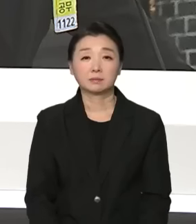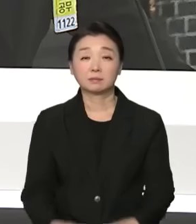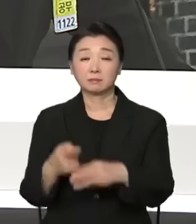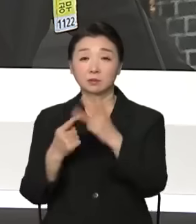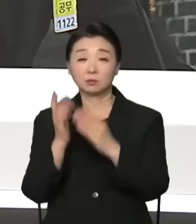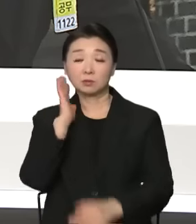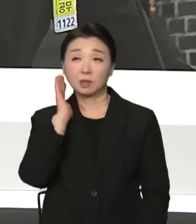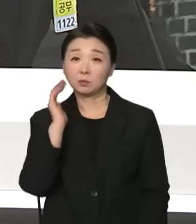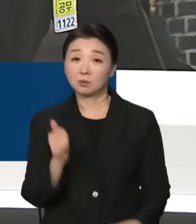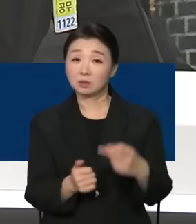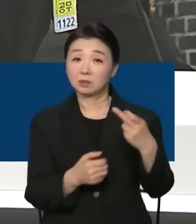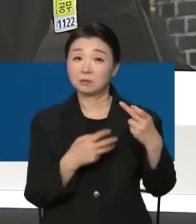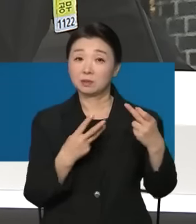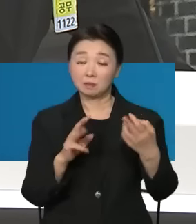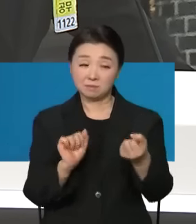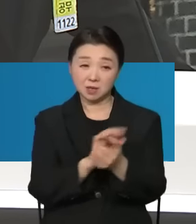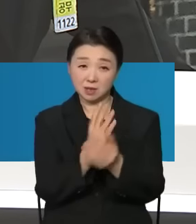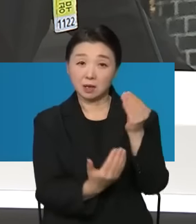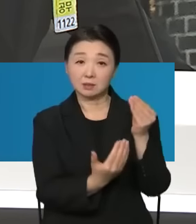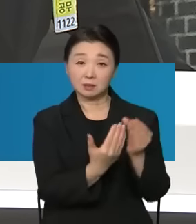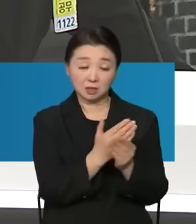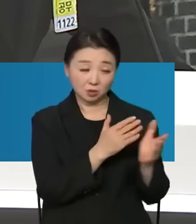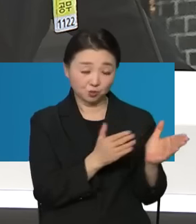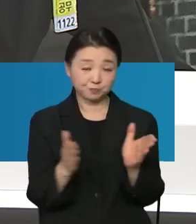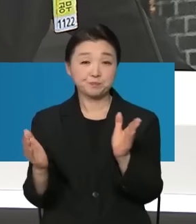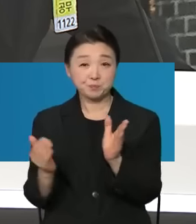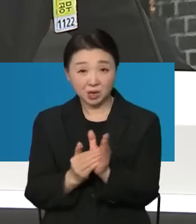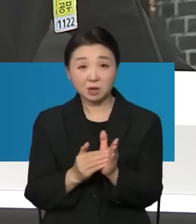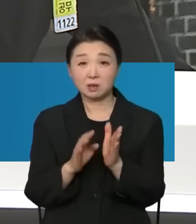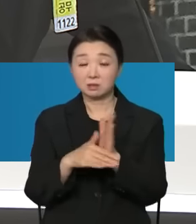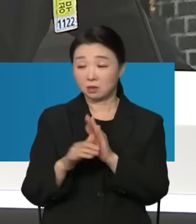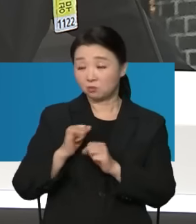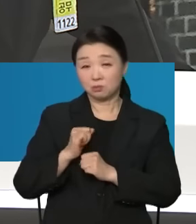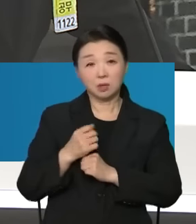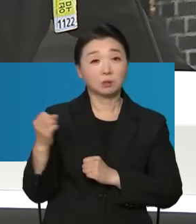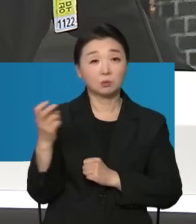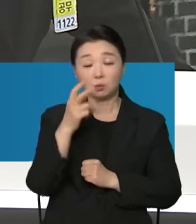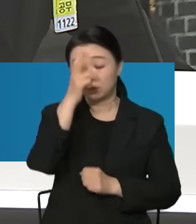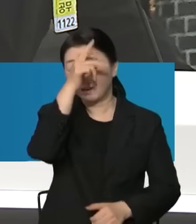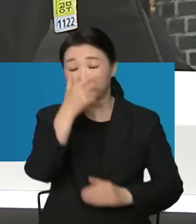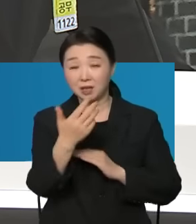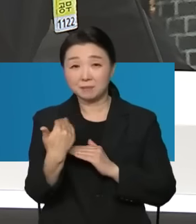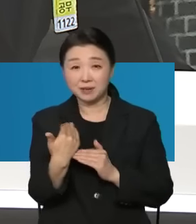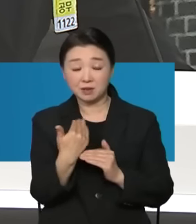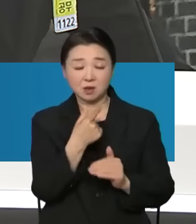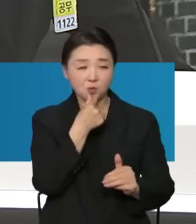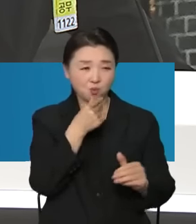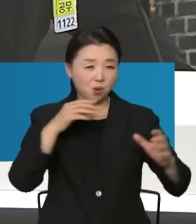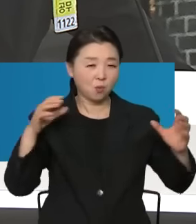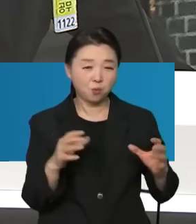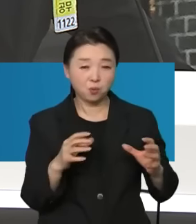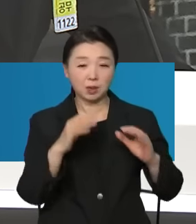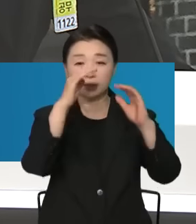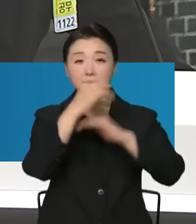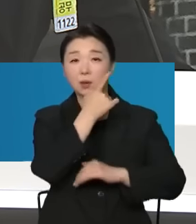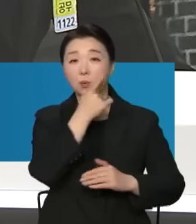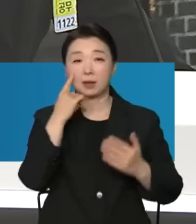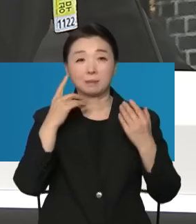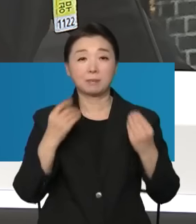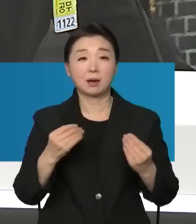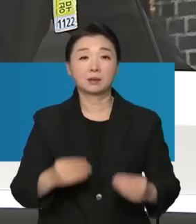윤석열 대통령이 12.3 내란 사태를 준비하면서 군대는 물론 경찰을 미리 동원한 정황도 속속 확인되고